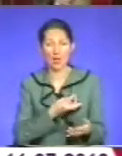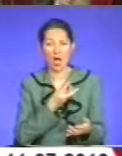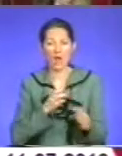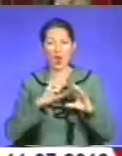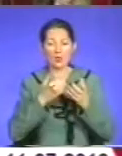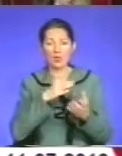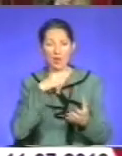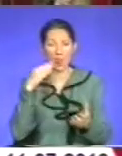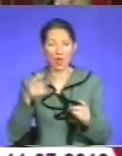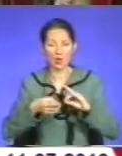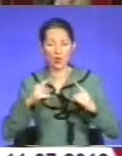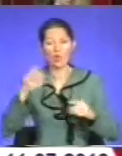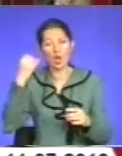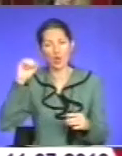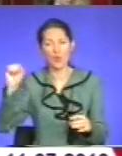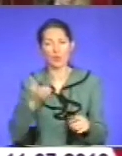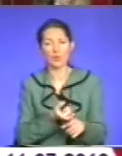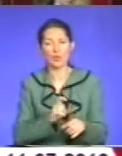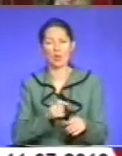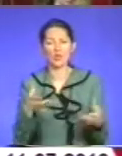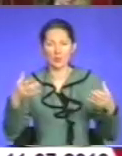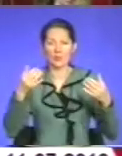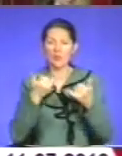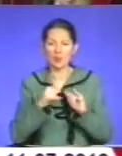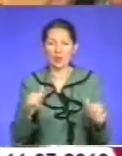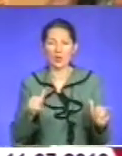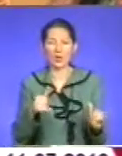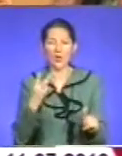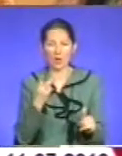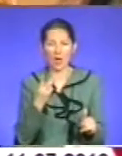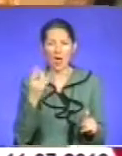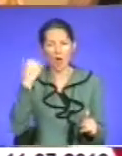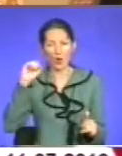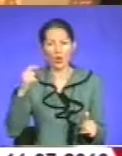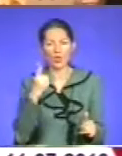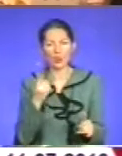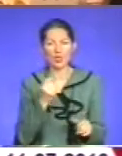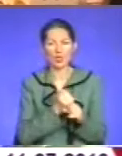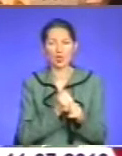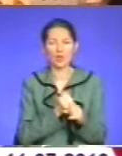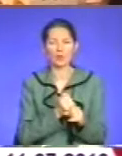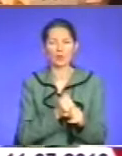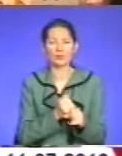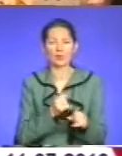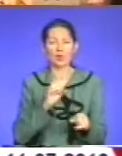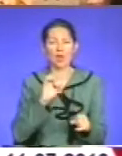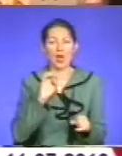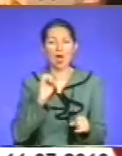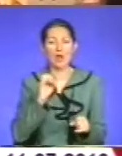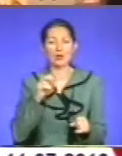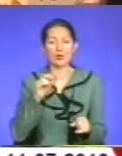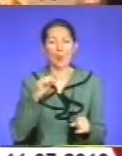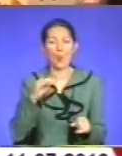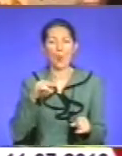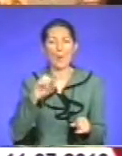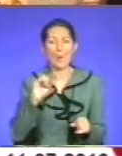чимало шоколадних рекордів. Найбільш вражаючі – два з них. Перший зробив мальтієць Ендрю Феруат,